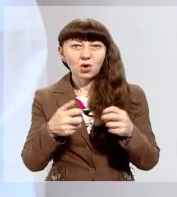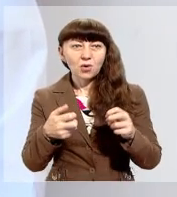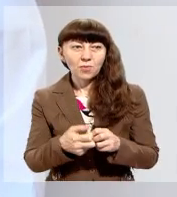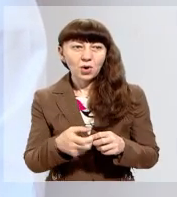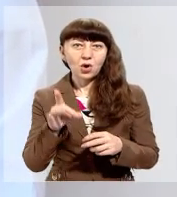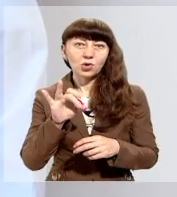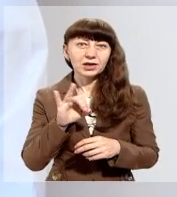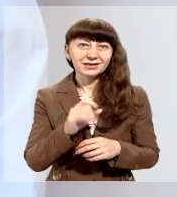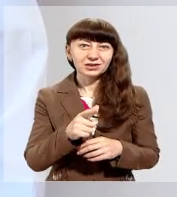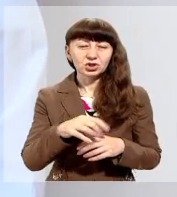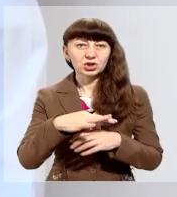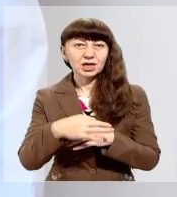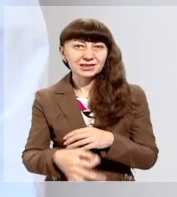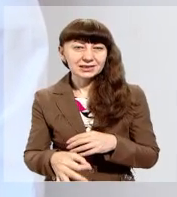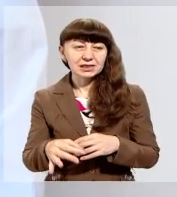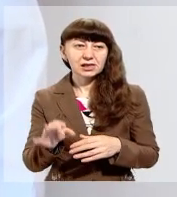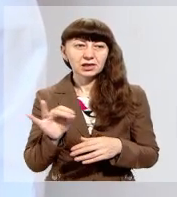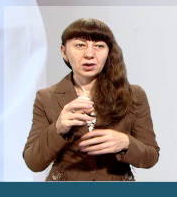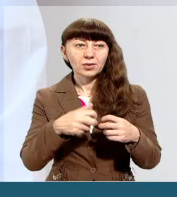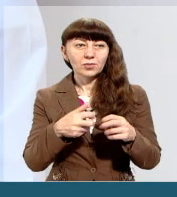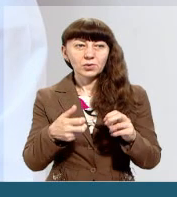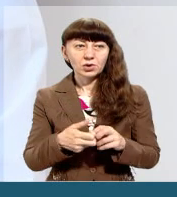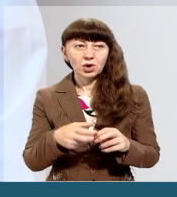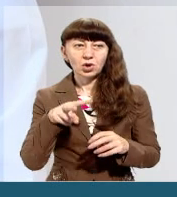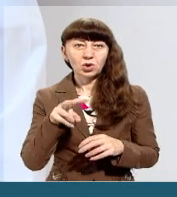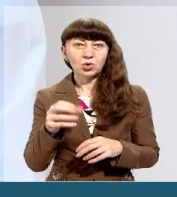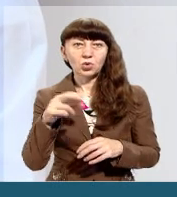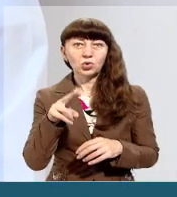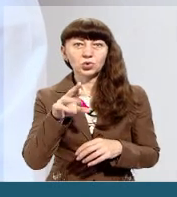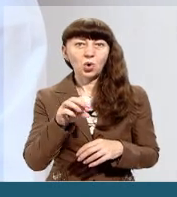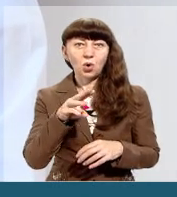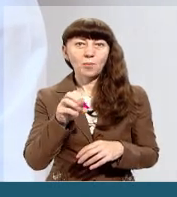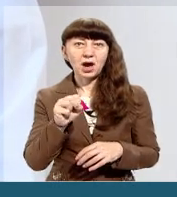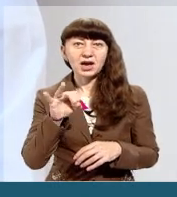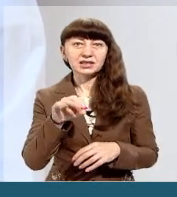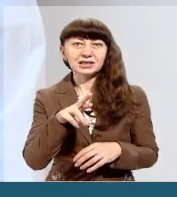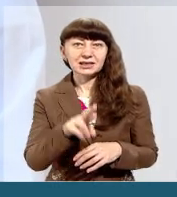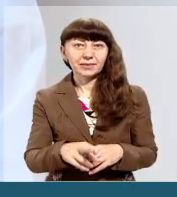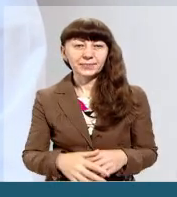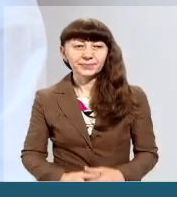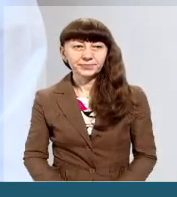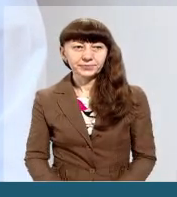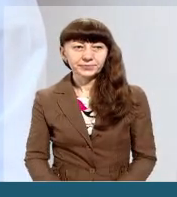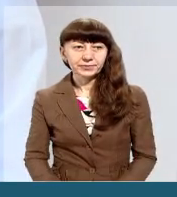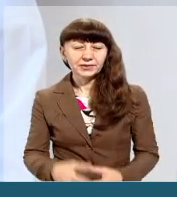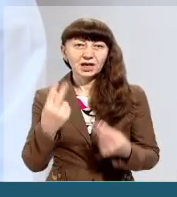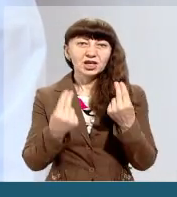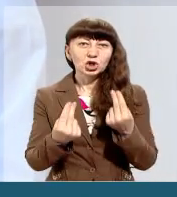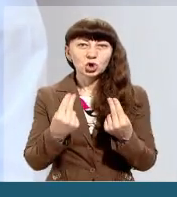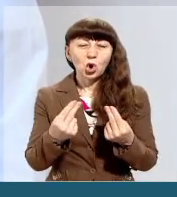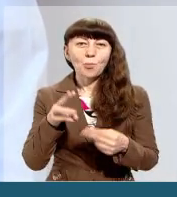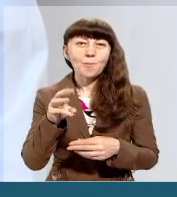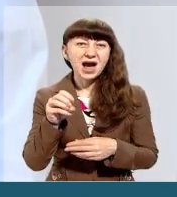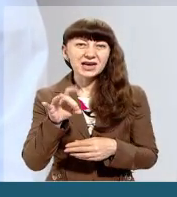проблемами буллинга, насилия, еще и с проблематикой лудомании. Особенно игромания